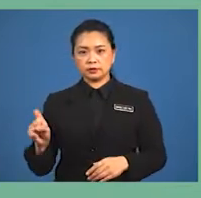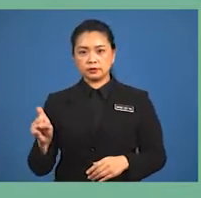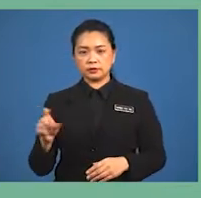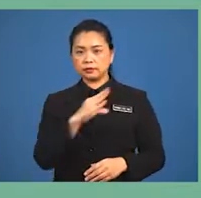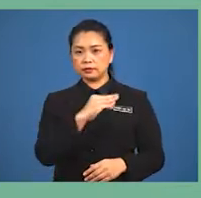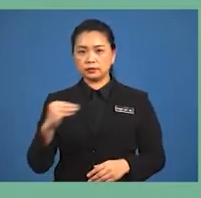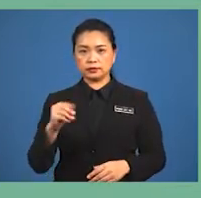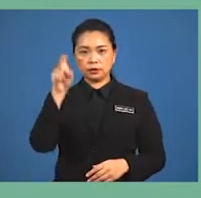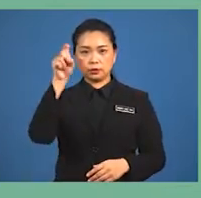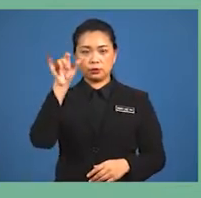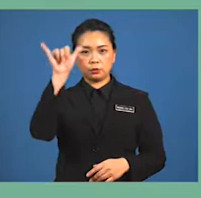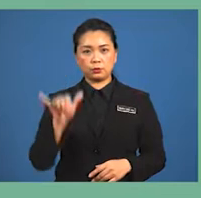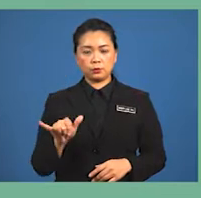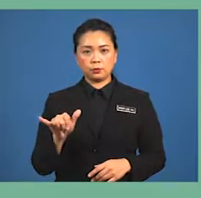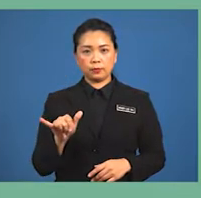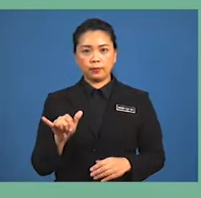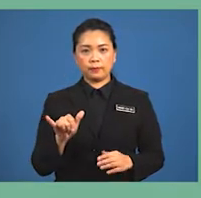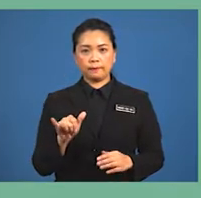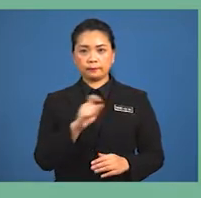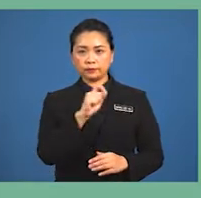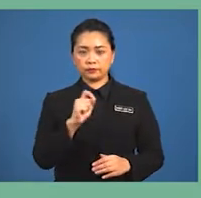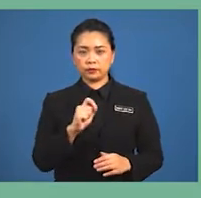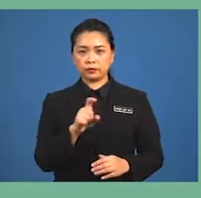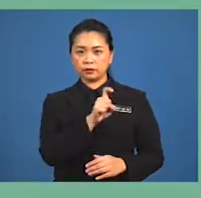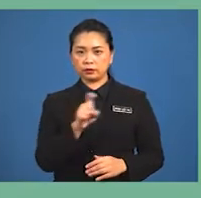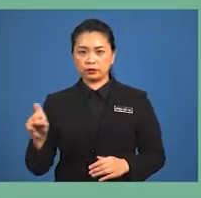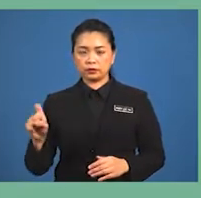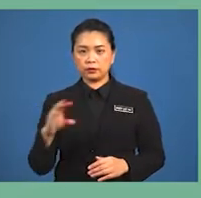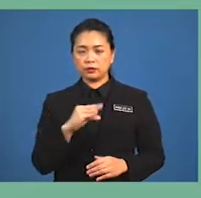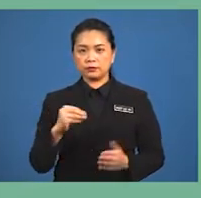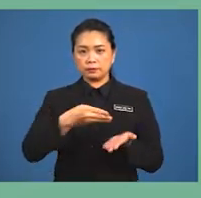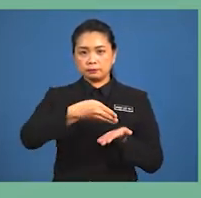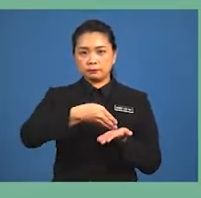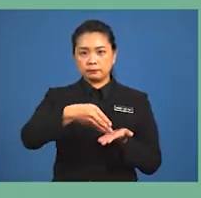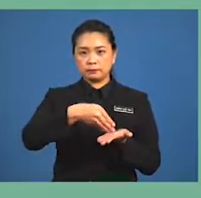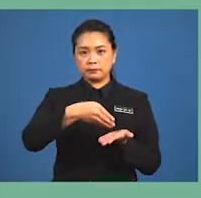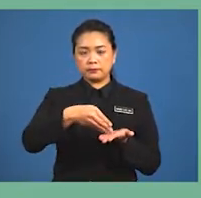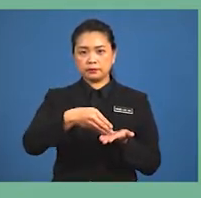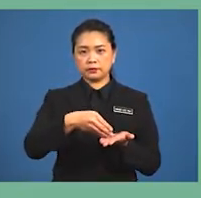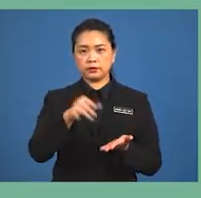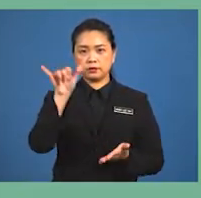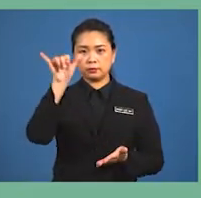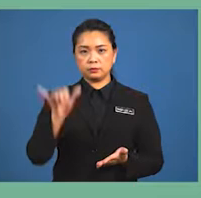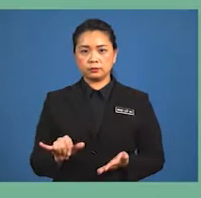dan paksi Y. Labelkan pendapatan negara di paksi X dan perbelanjaan aggregat di paksi